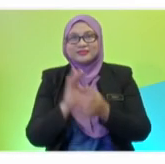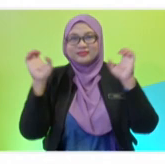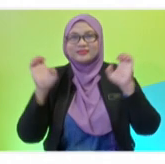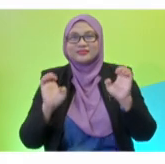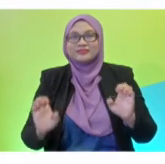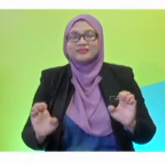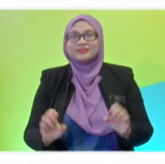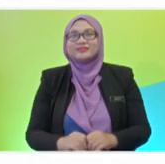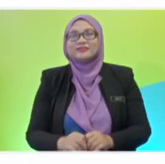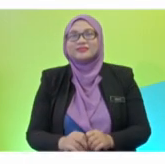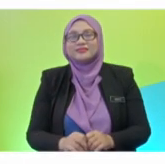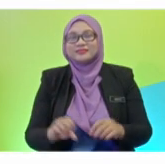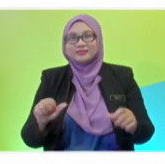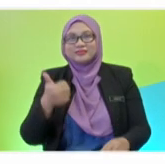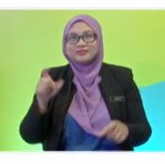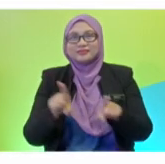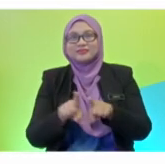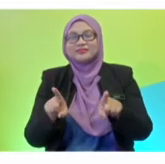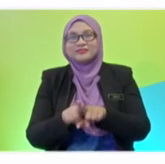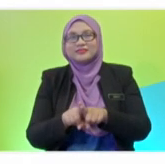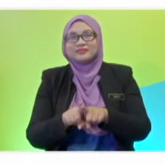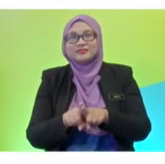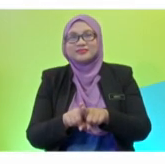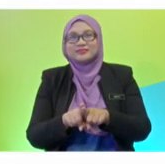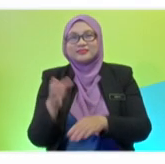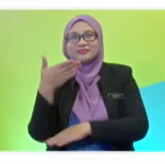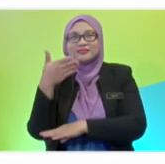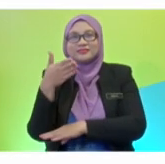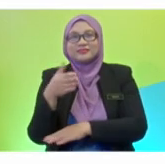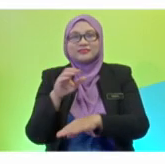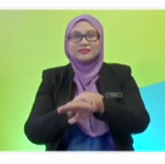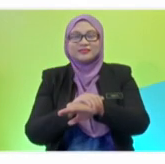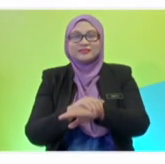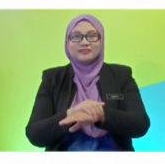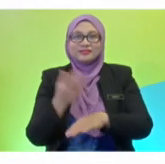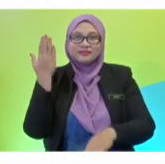di belakang ada gambar tersebut dan mungkin akhirnya